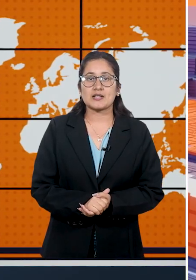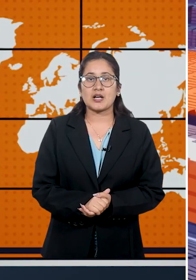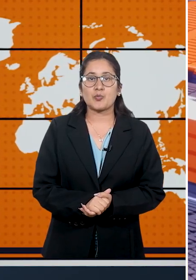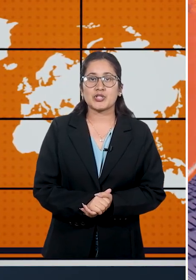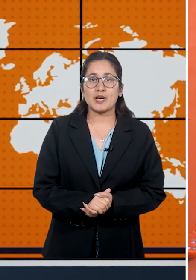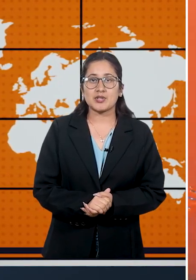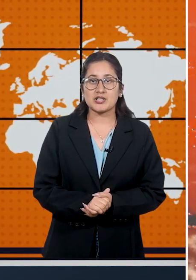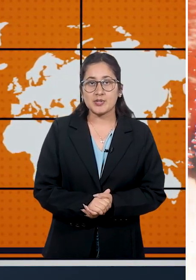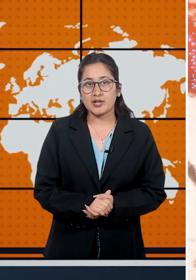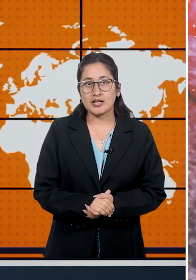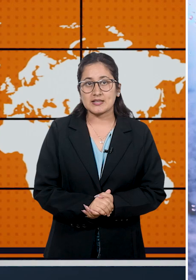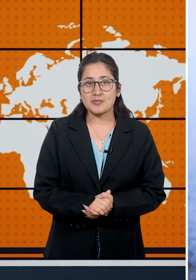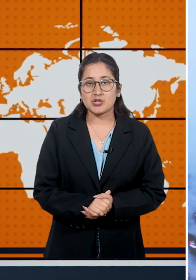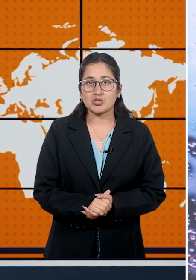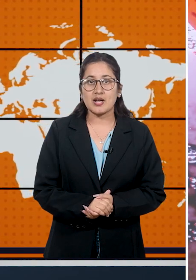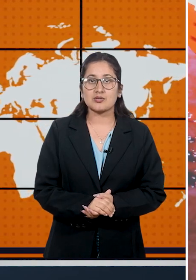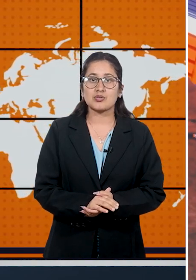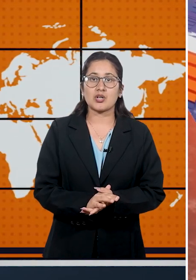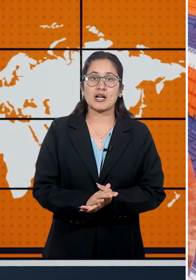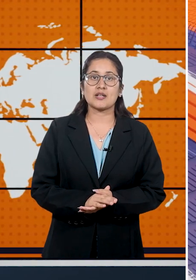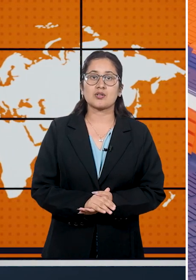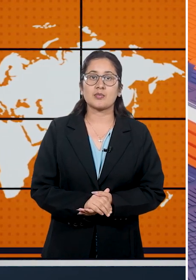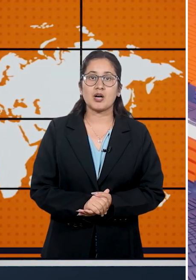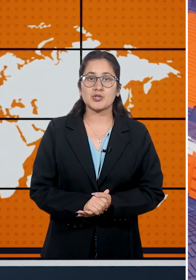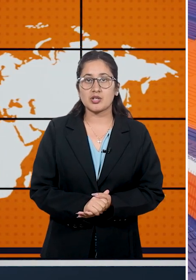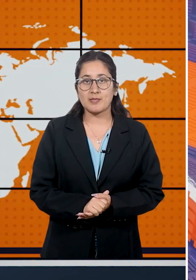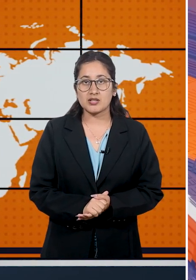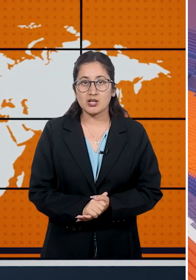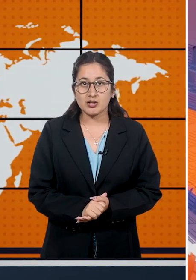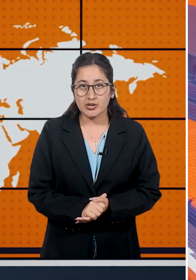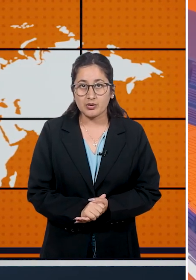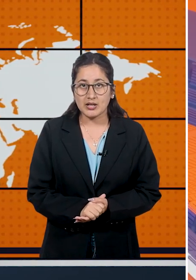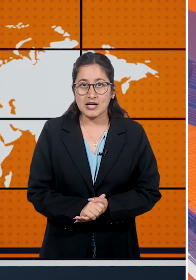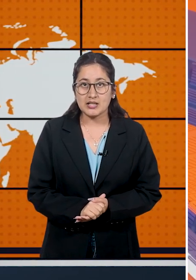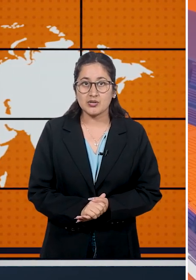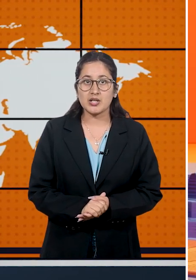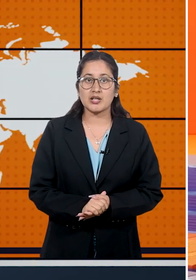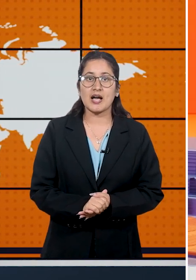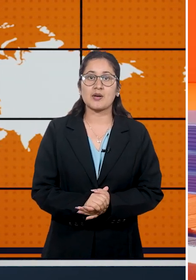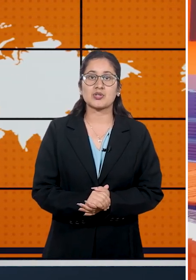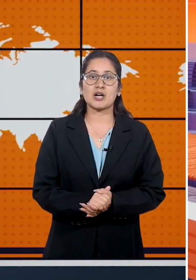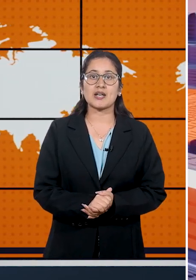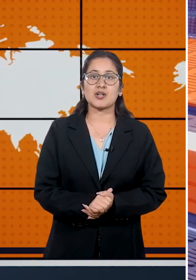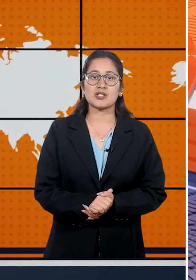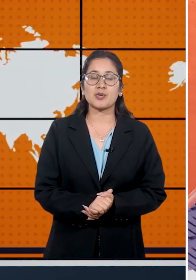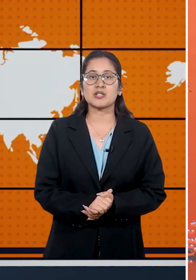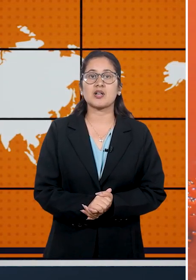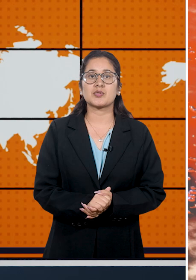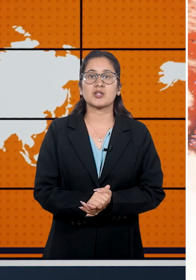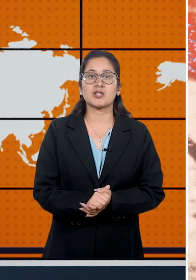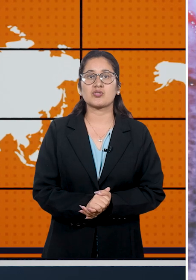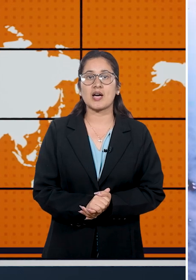नेपाली काङ्ग्रेसका उपसभापति समेत रहेका सांसद धनराज गुरुङ सहकारीको रकम अपचलनमा संलग्न रहेको कागजातहरूले देखाएको सहकारी ठगी